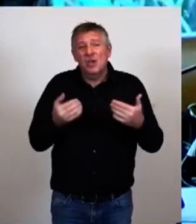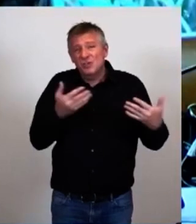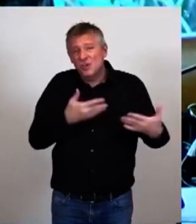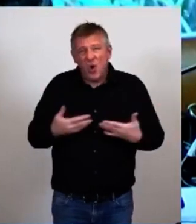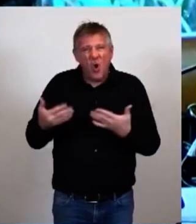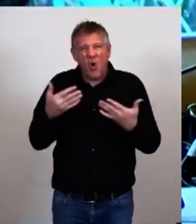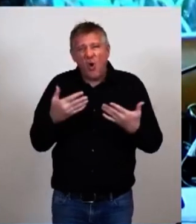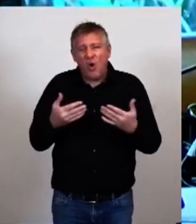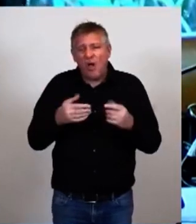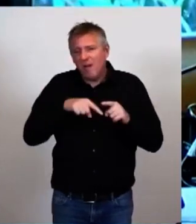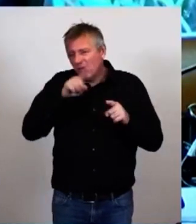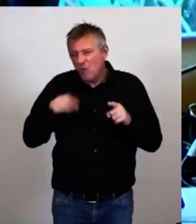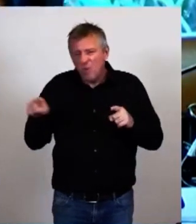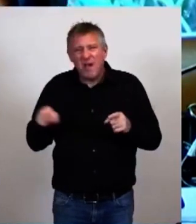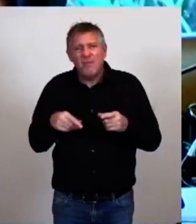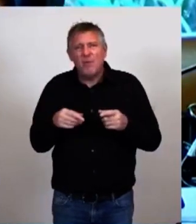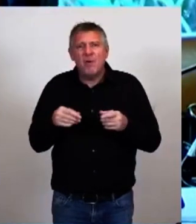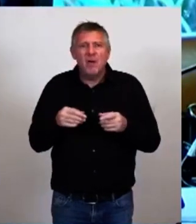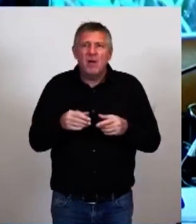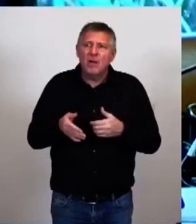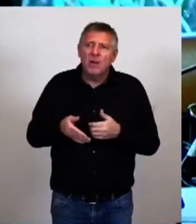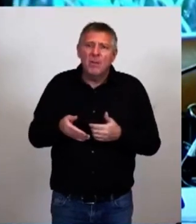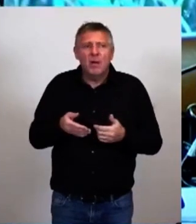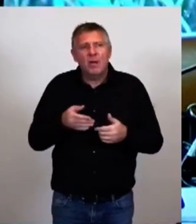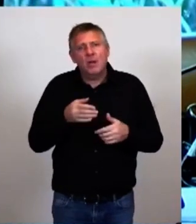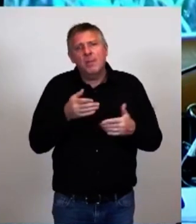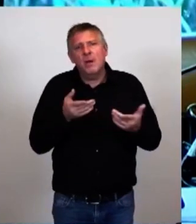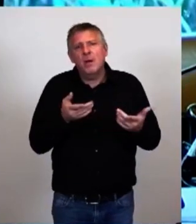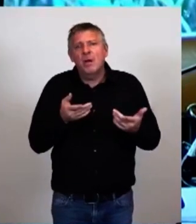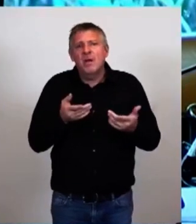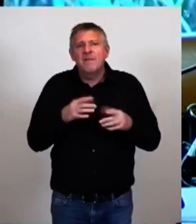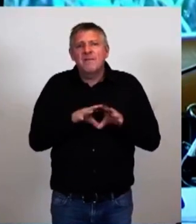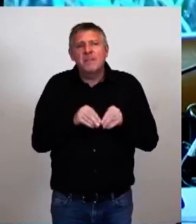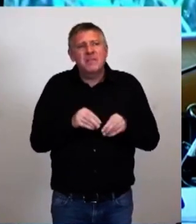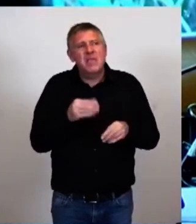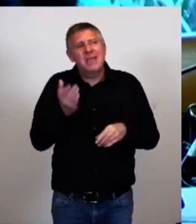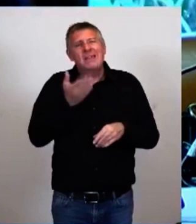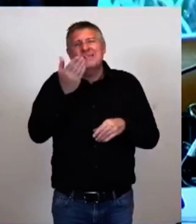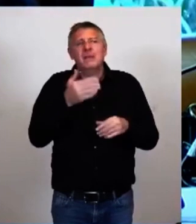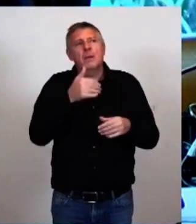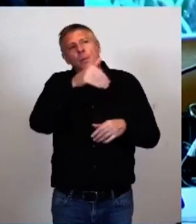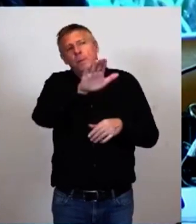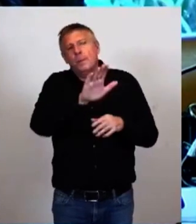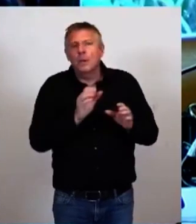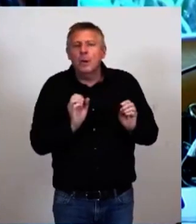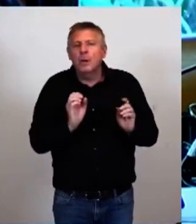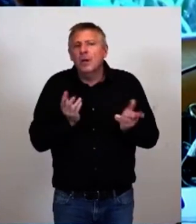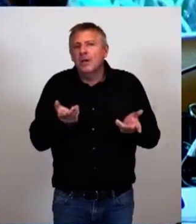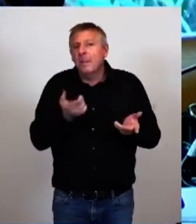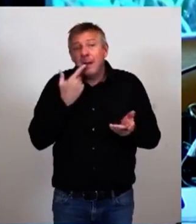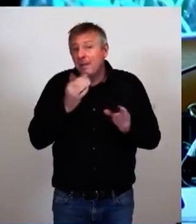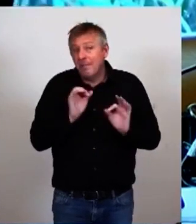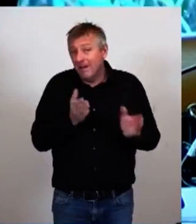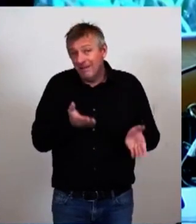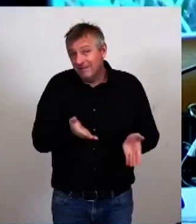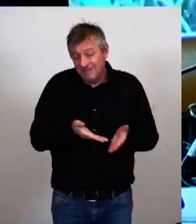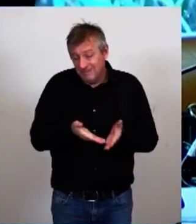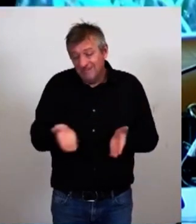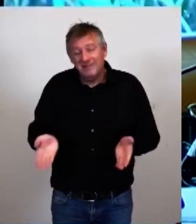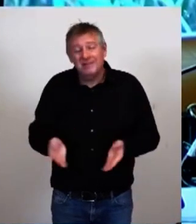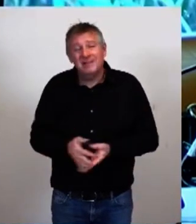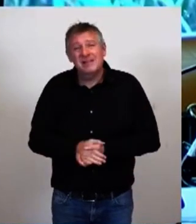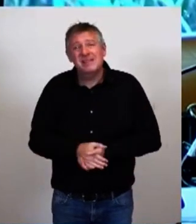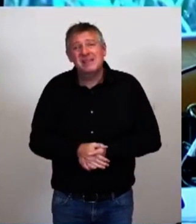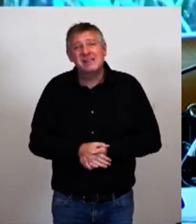qui excluraient de fait les familles dites aisées. Nous n'en avons pas parlé d'ailleurs dans votre présentation. La recherche de l'équilibre